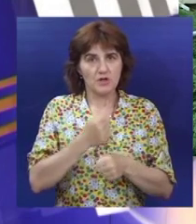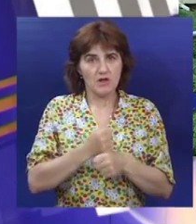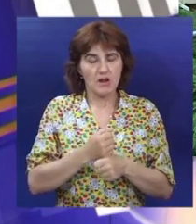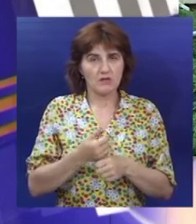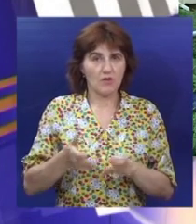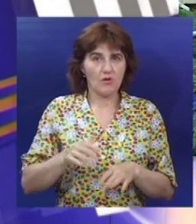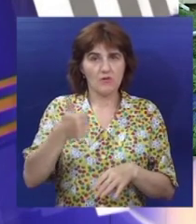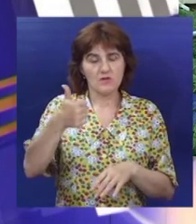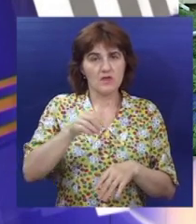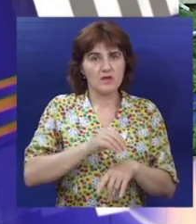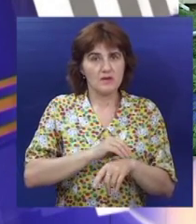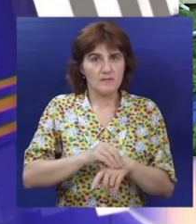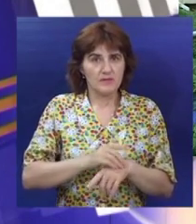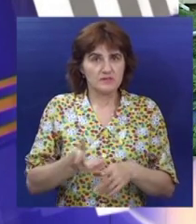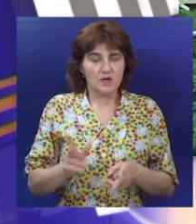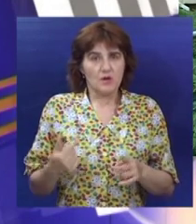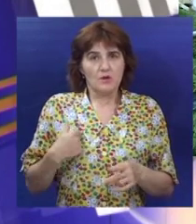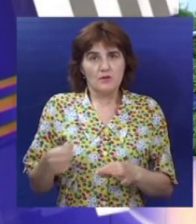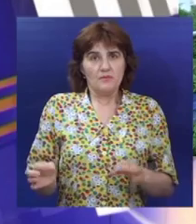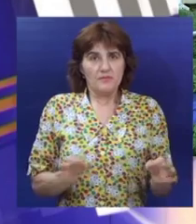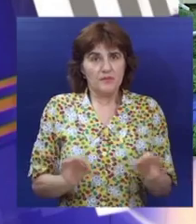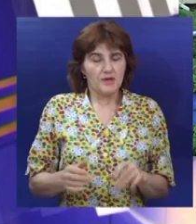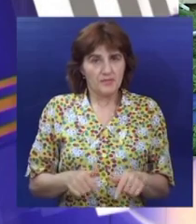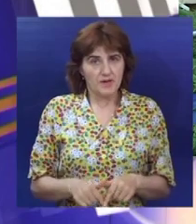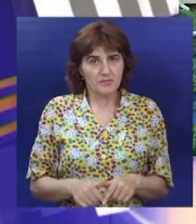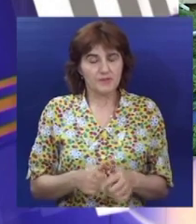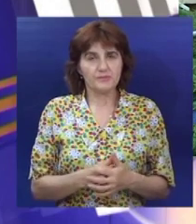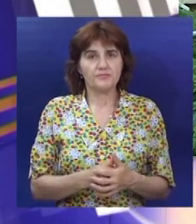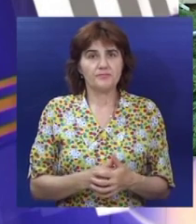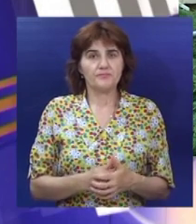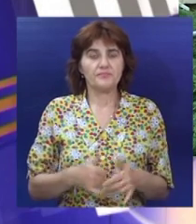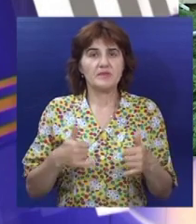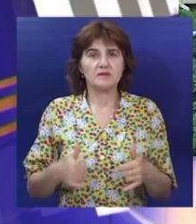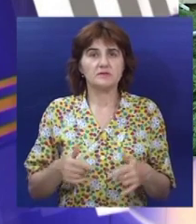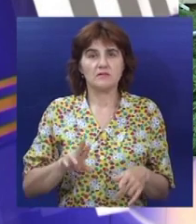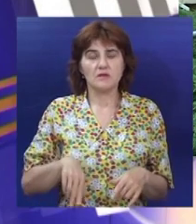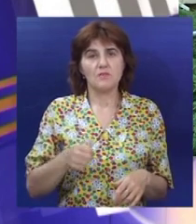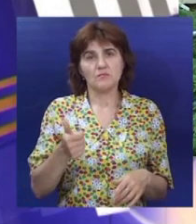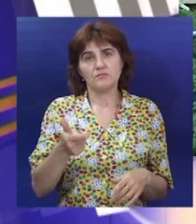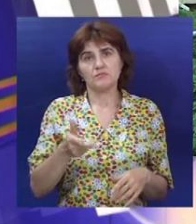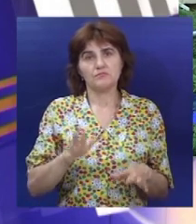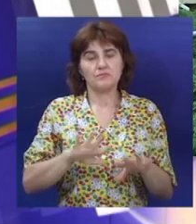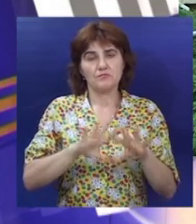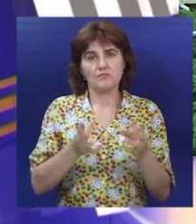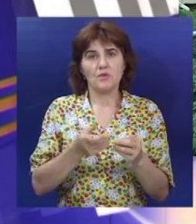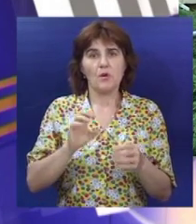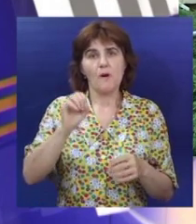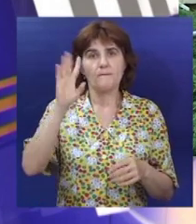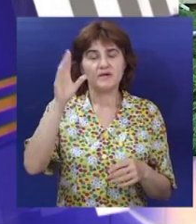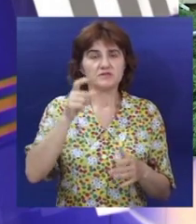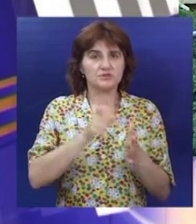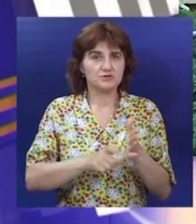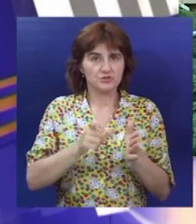nekih, možda pre mjesec dana, kako se pripremamo za taj dan. I ona sada broji nekih 15-ak